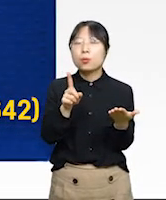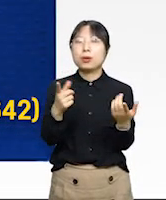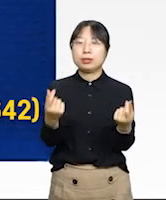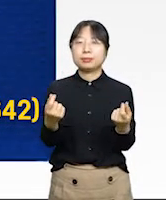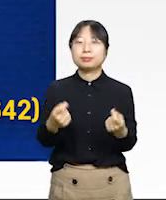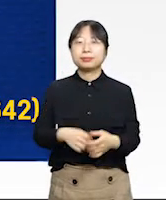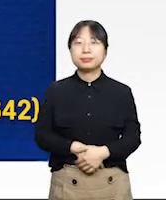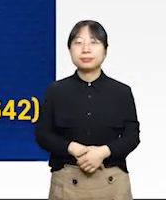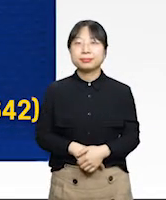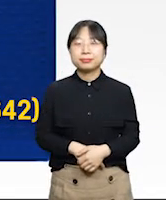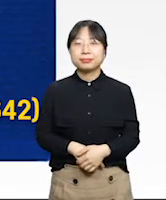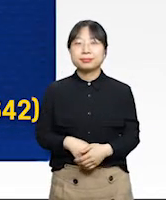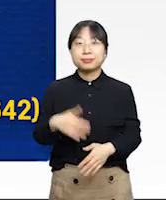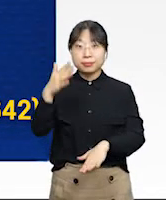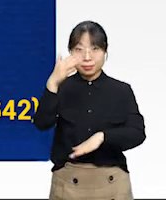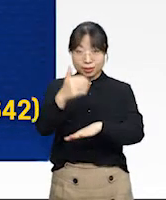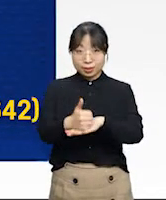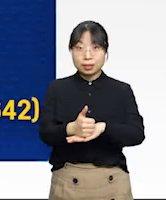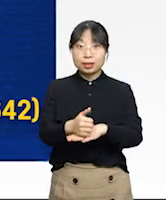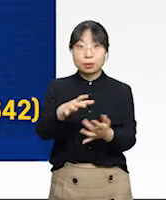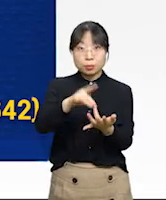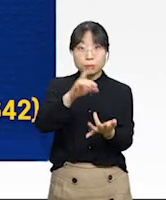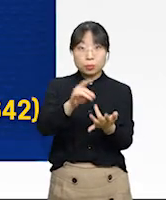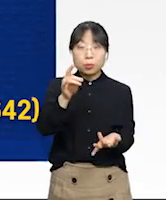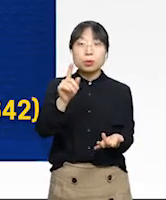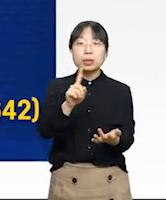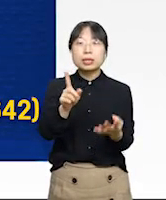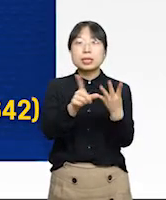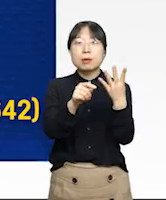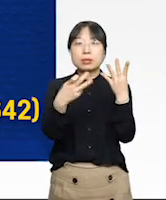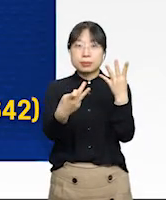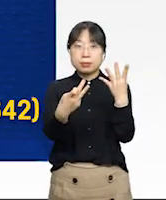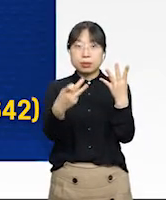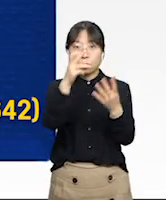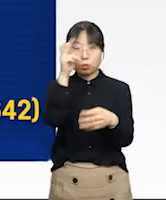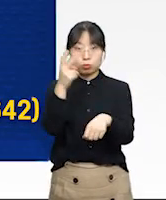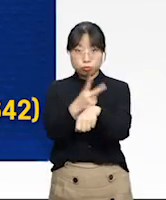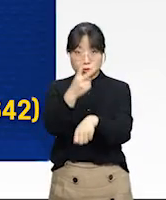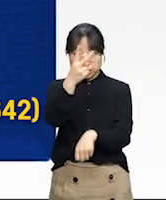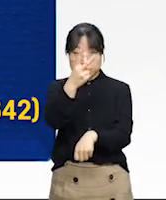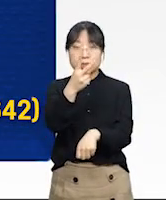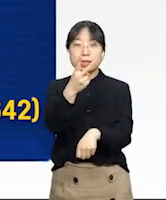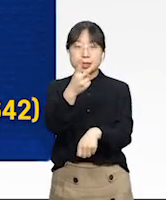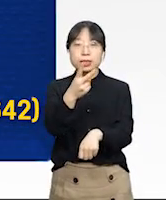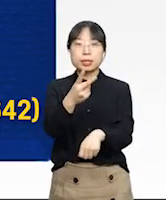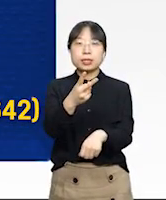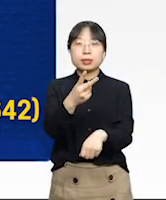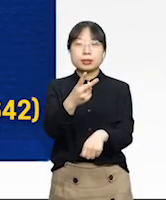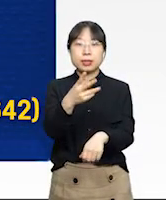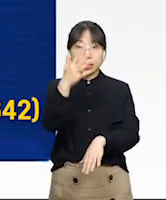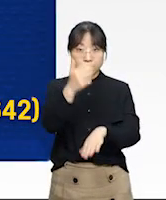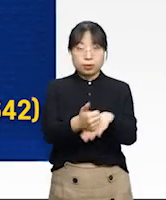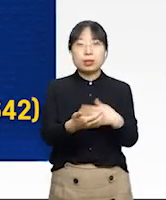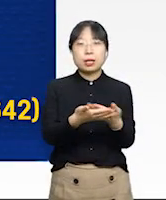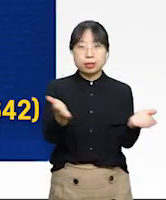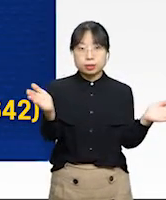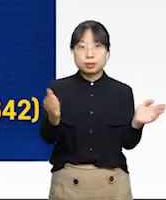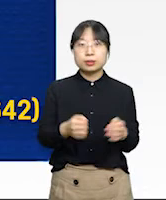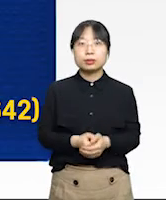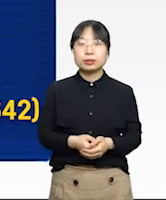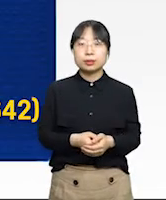이후 선정되신 분들께 개별적으로 통보해드리며 선정되신 분들께서는 소개 영상을 촬영해 보내주시면